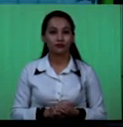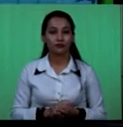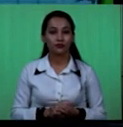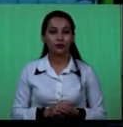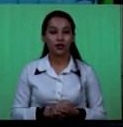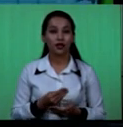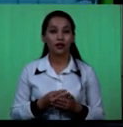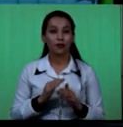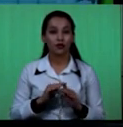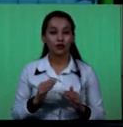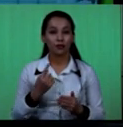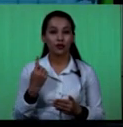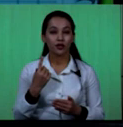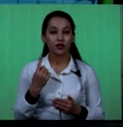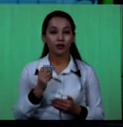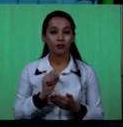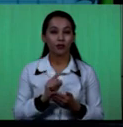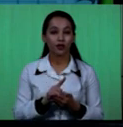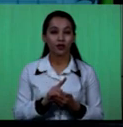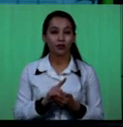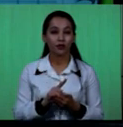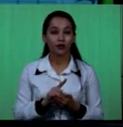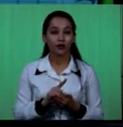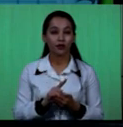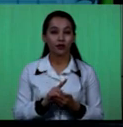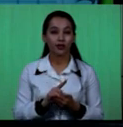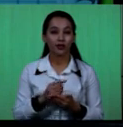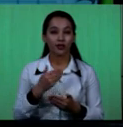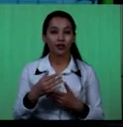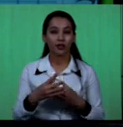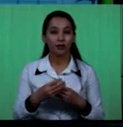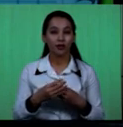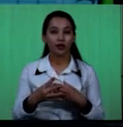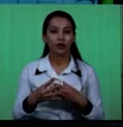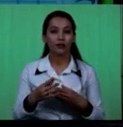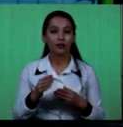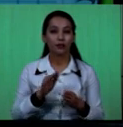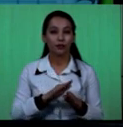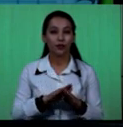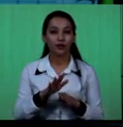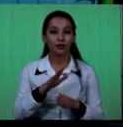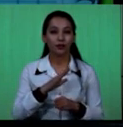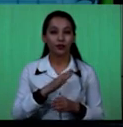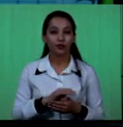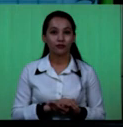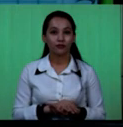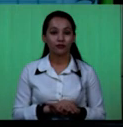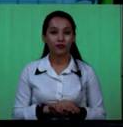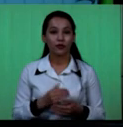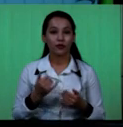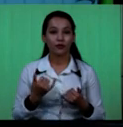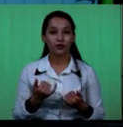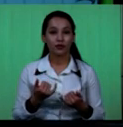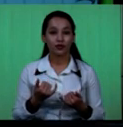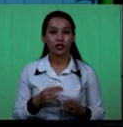Mana aziz o'quvchilar, birinchi masalada berilgan topshiriqlarni sizlar bilan birgalikda bajarib oldik. Keling,